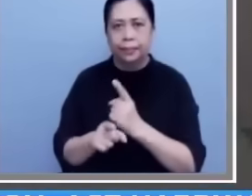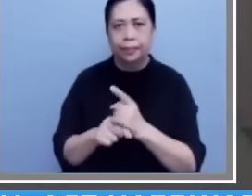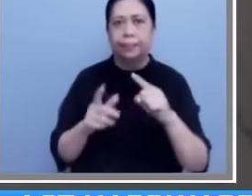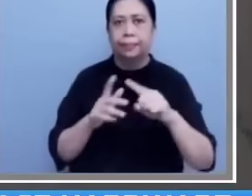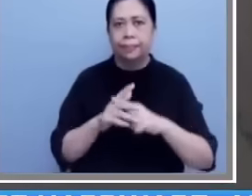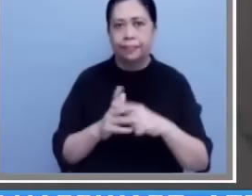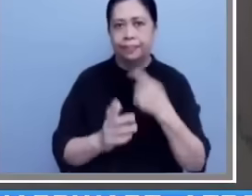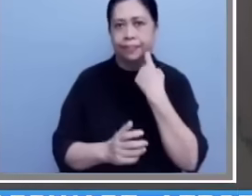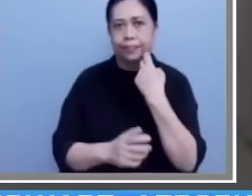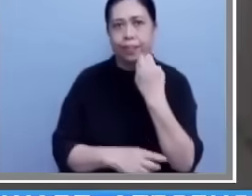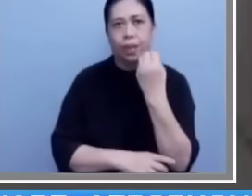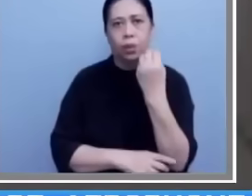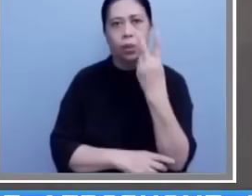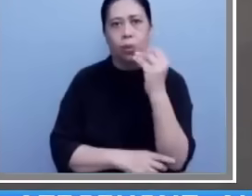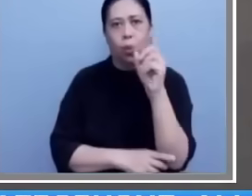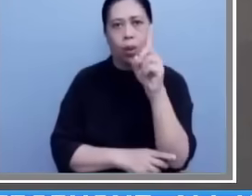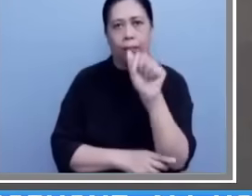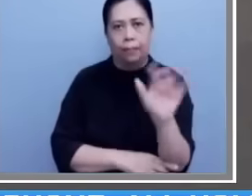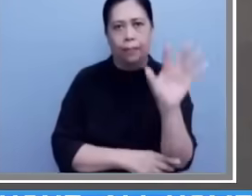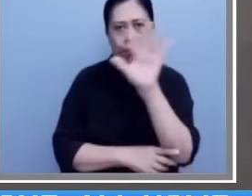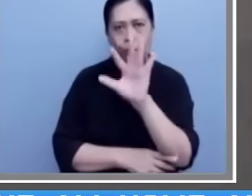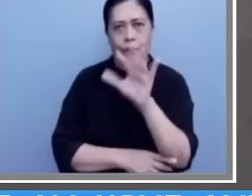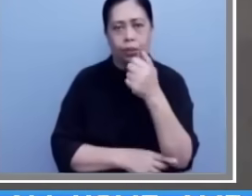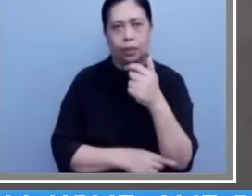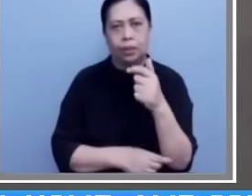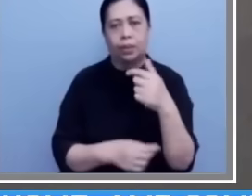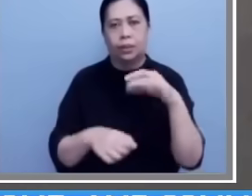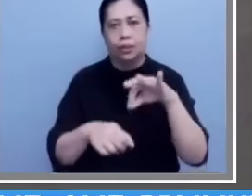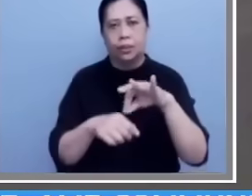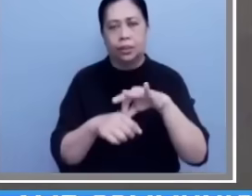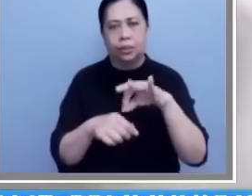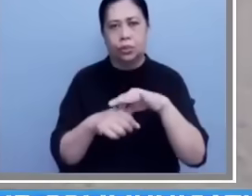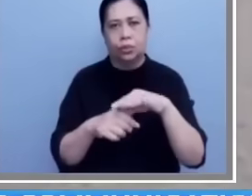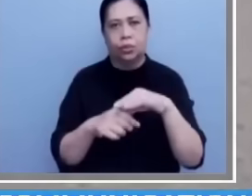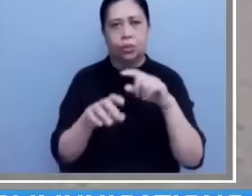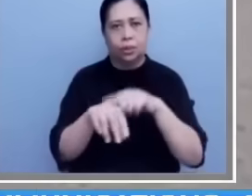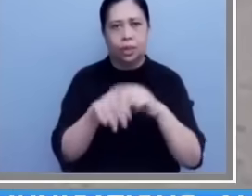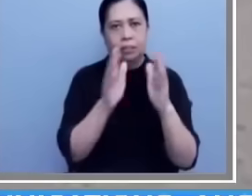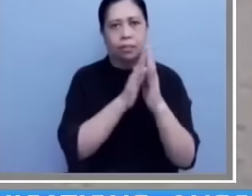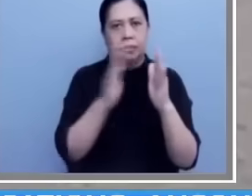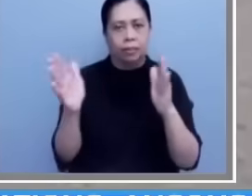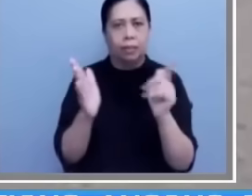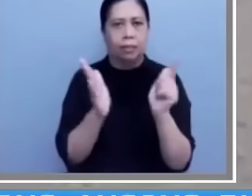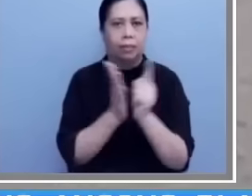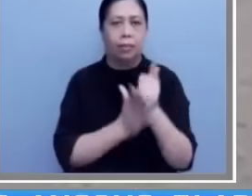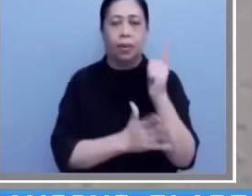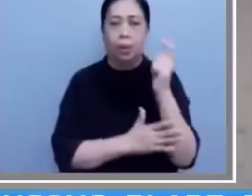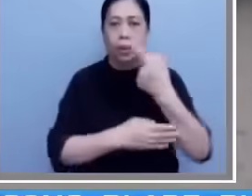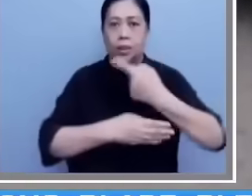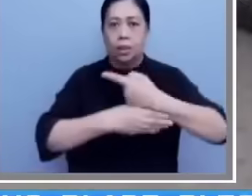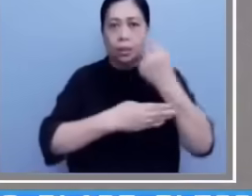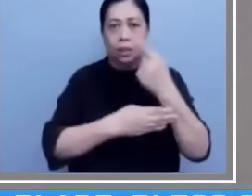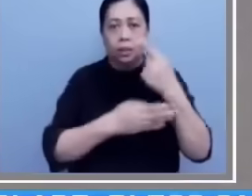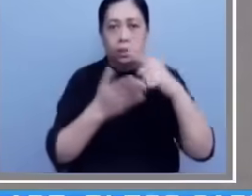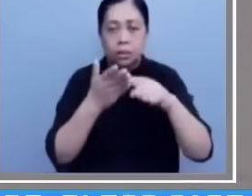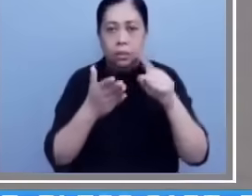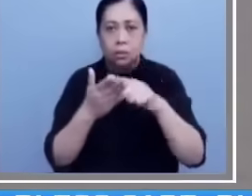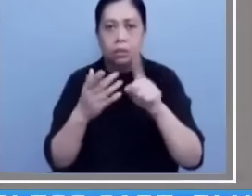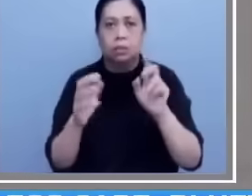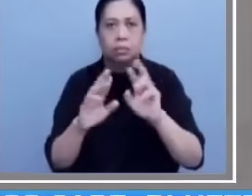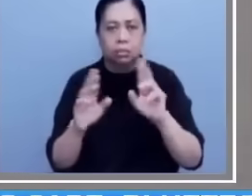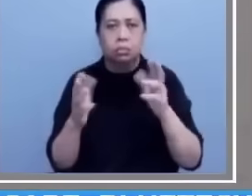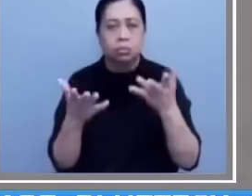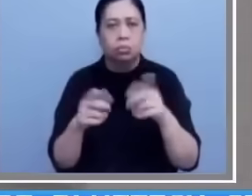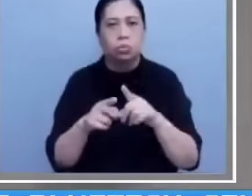kaninang 12:01 AM yung ating election period, yung ating gun ban, kaya naman yung ating COMELEC checkpoint ay nakapag-establish na rin po.